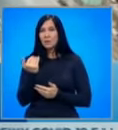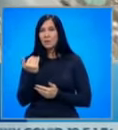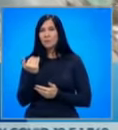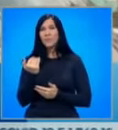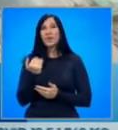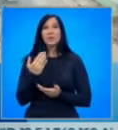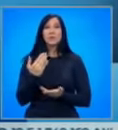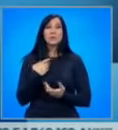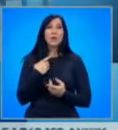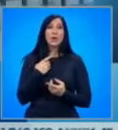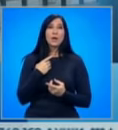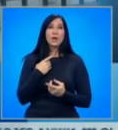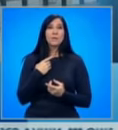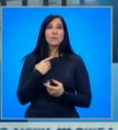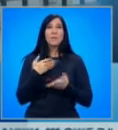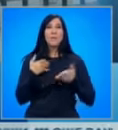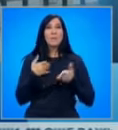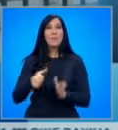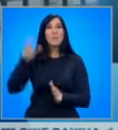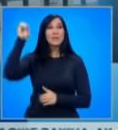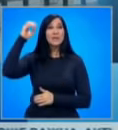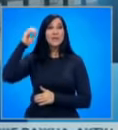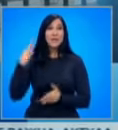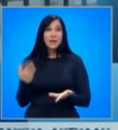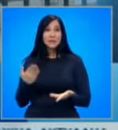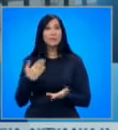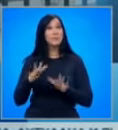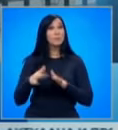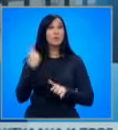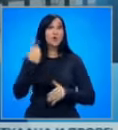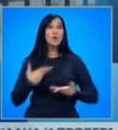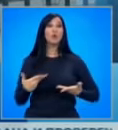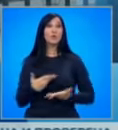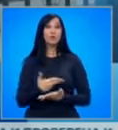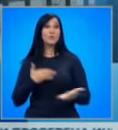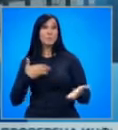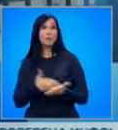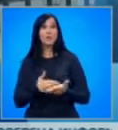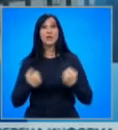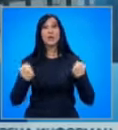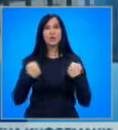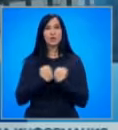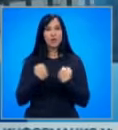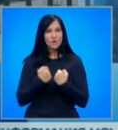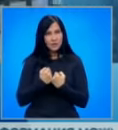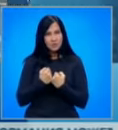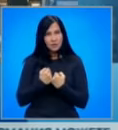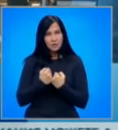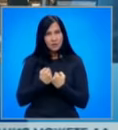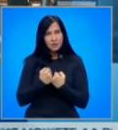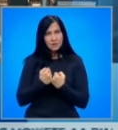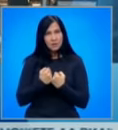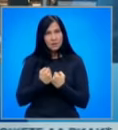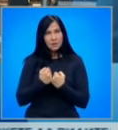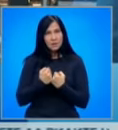патната сигнализација како еден од можните причинители за катастрофалната несреќа. Меѓутоа,